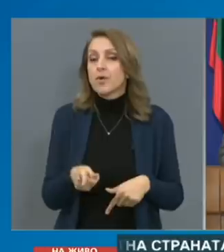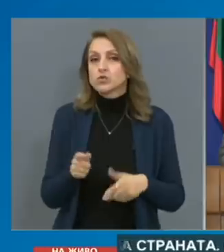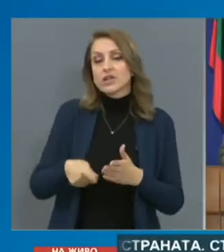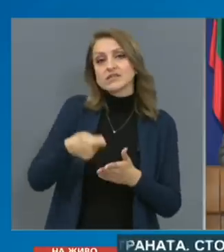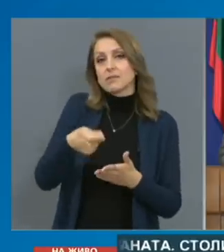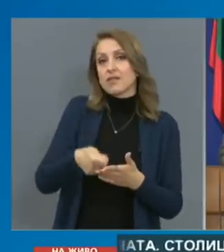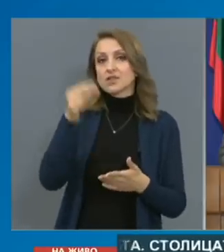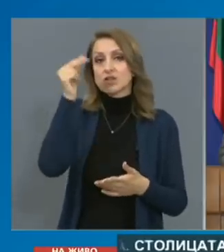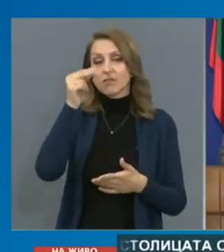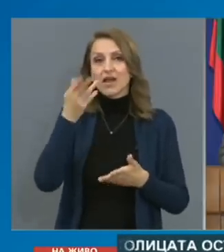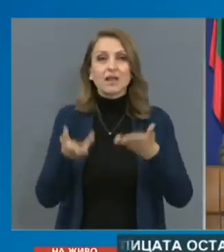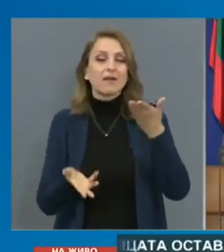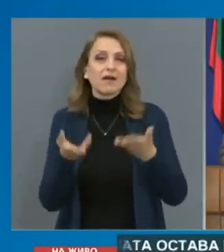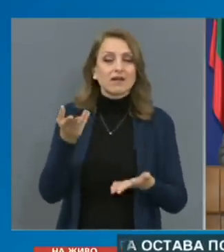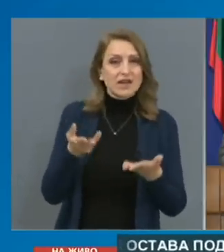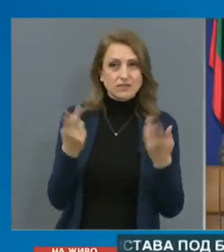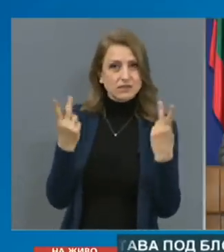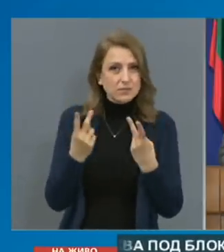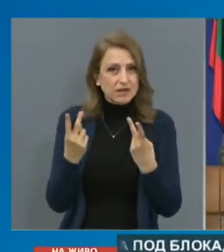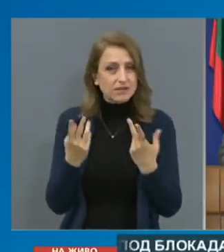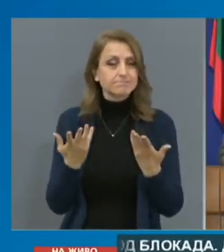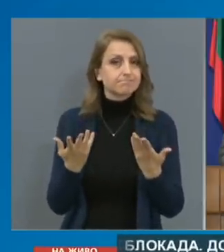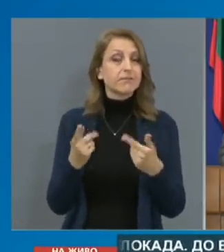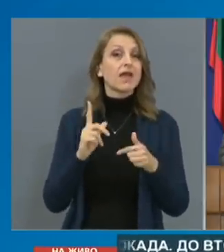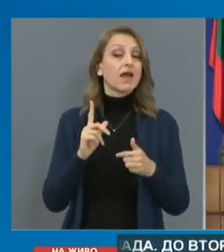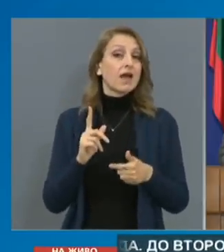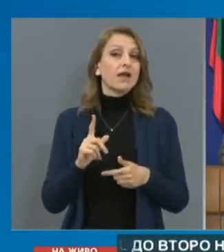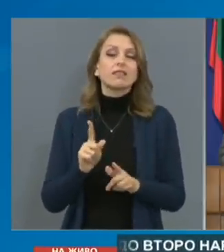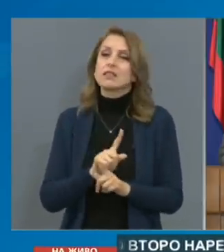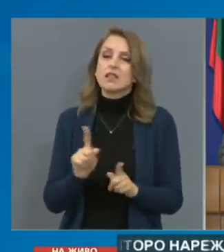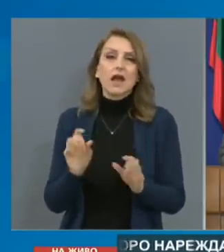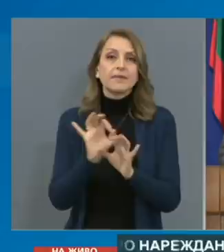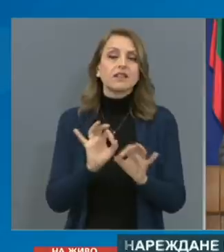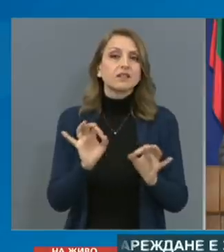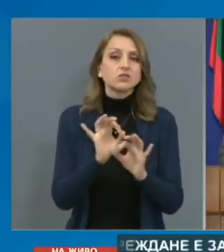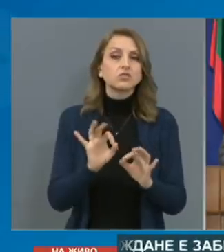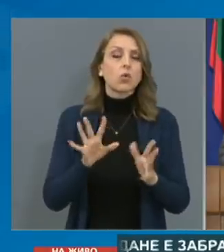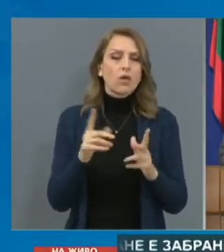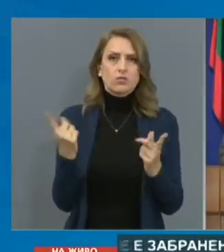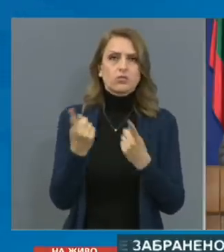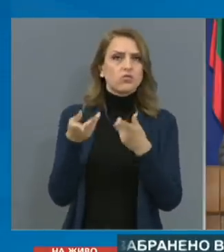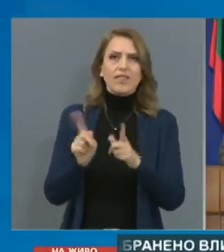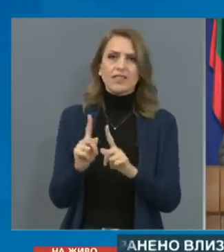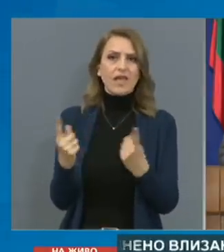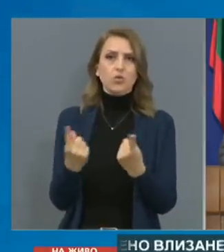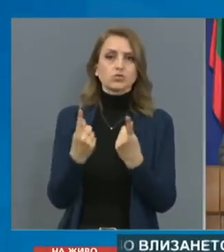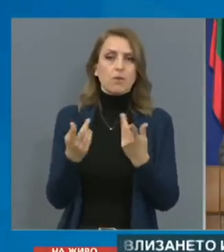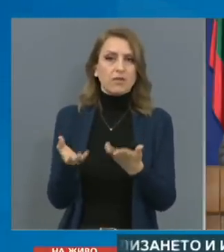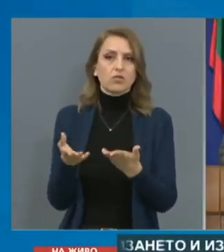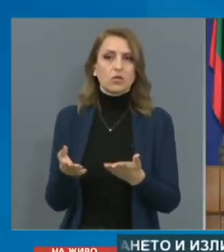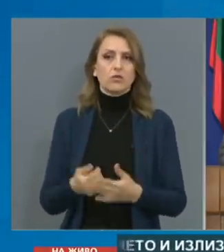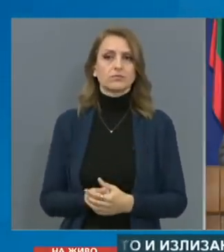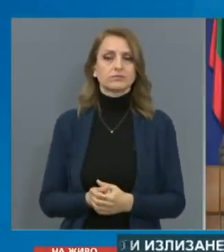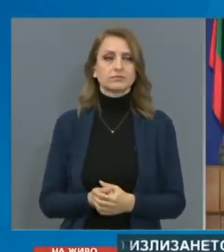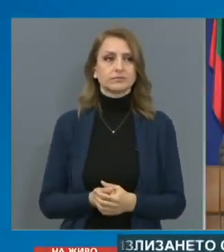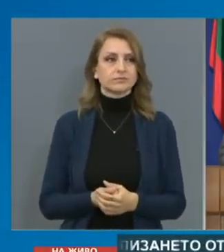заплащат в България. Разбрахте ли ме? Така че няма нищо, което да е особено в тази ситуация.